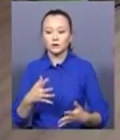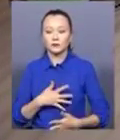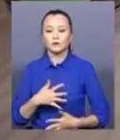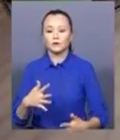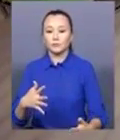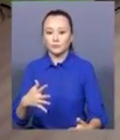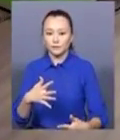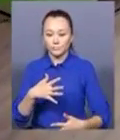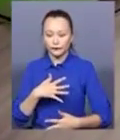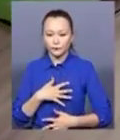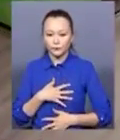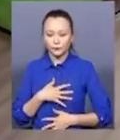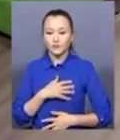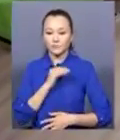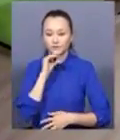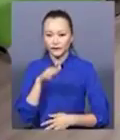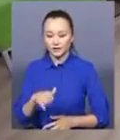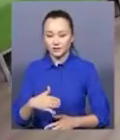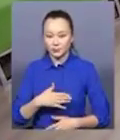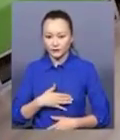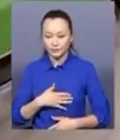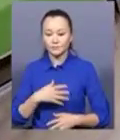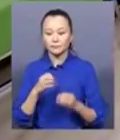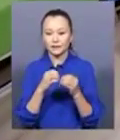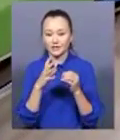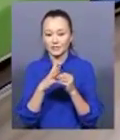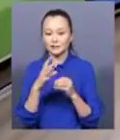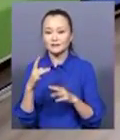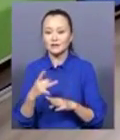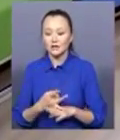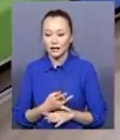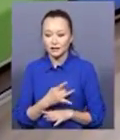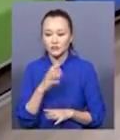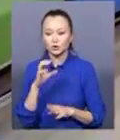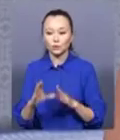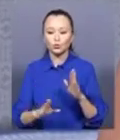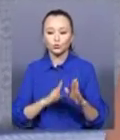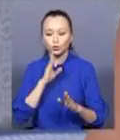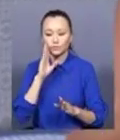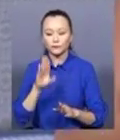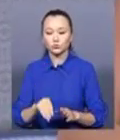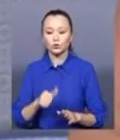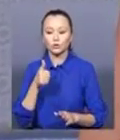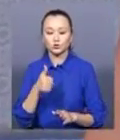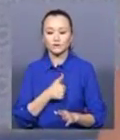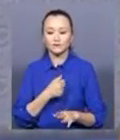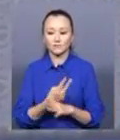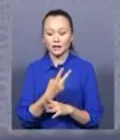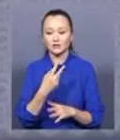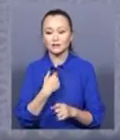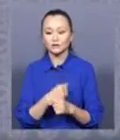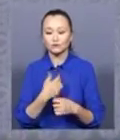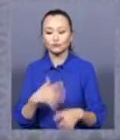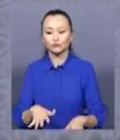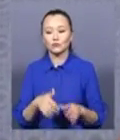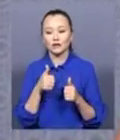вдох и выдох. Вот так вот раз 15, вот прям с утра, и будет хорошо. Я два раза уже сделал, мне уже хорошо.